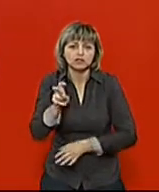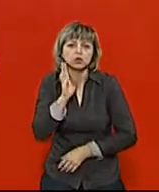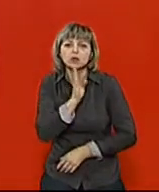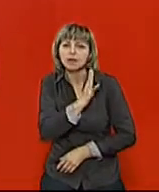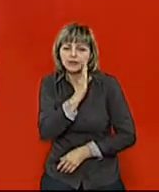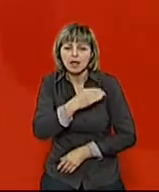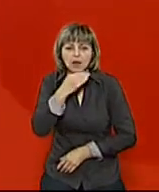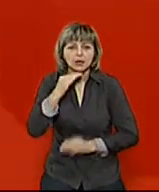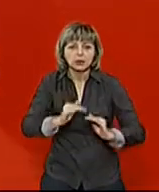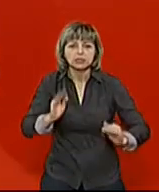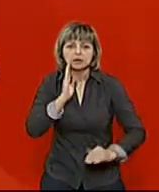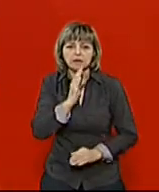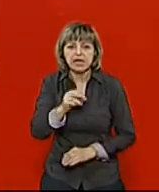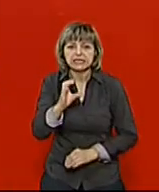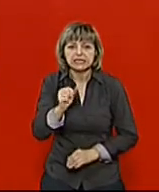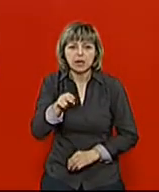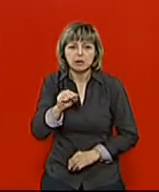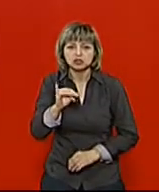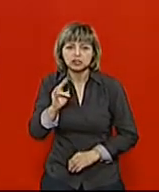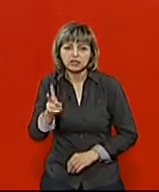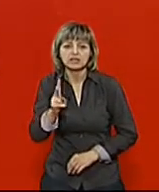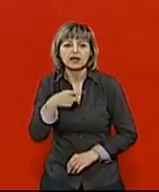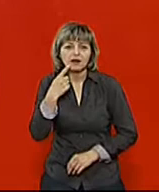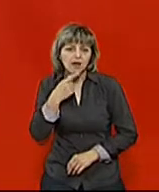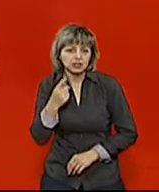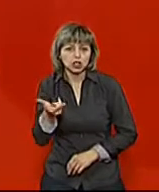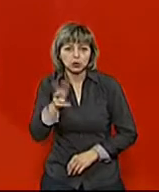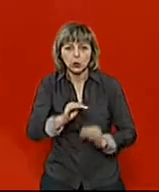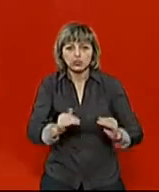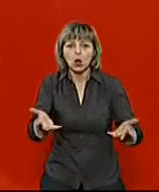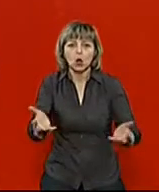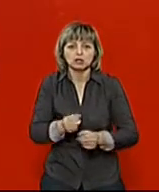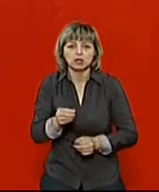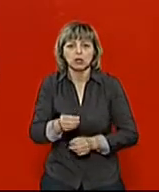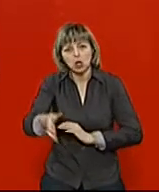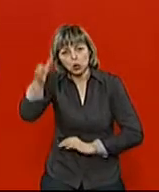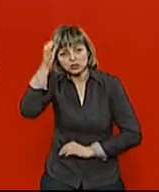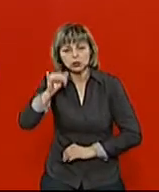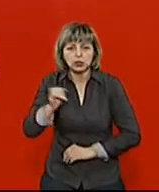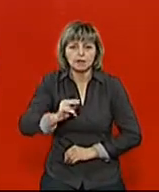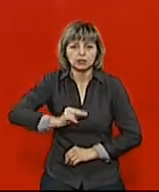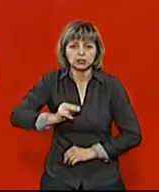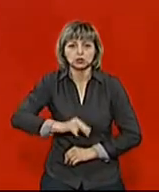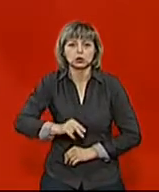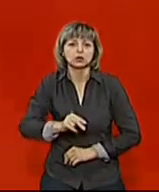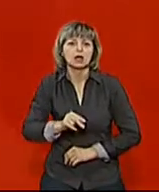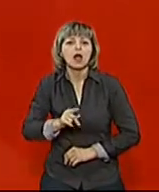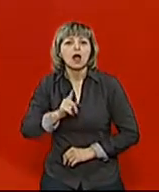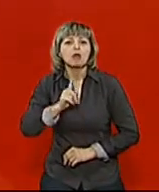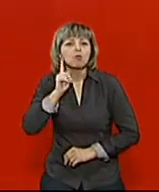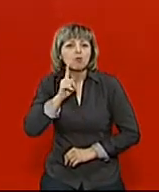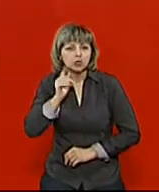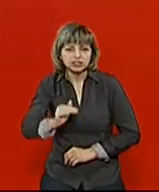матерів. Багатодітна мама Світлана Сапожнік каже, троє її дітей уже отримали освіту та працюють молодими. Молодші навчаються у